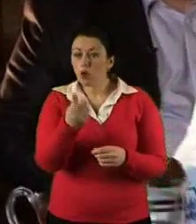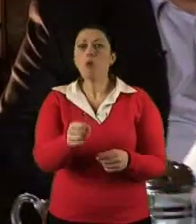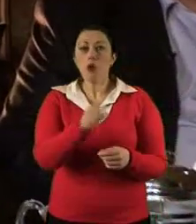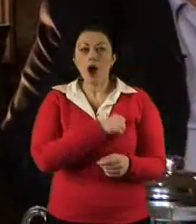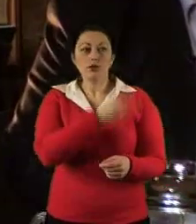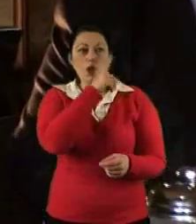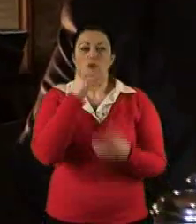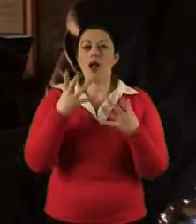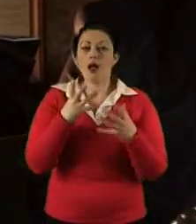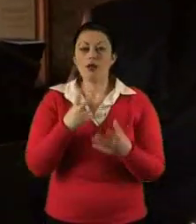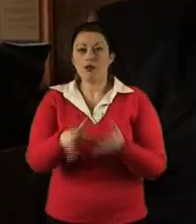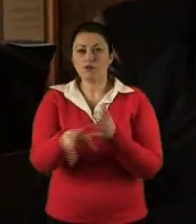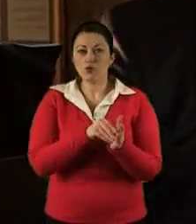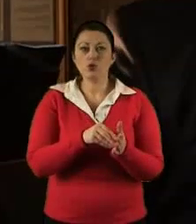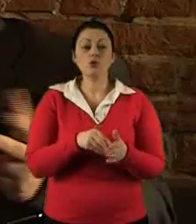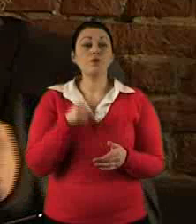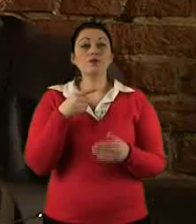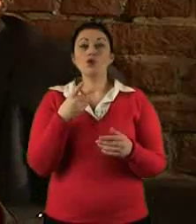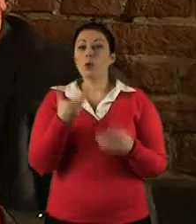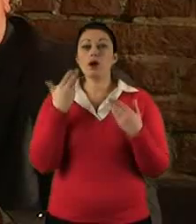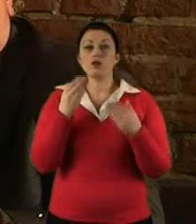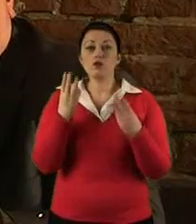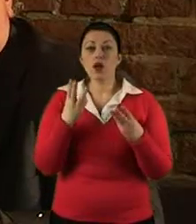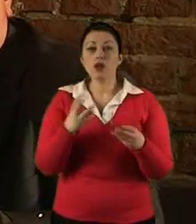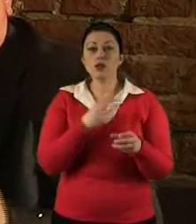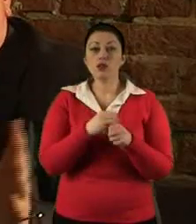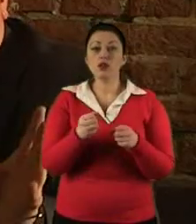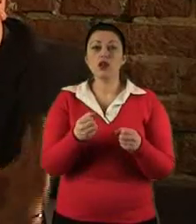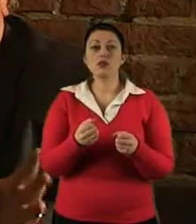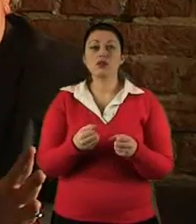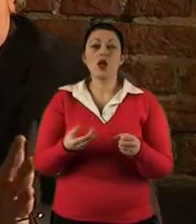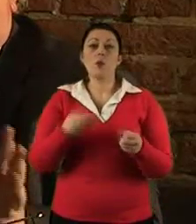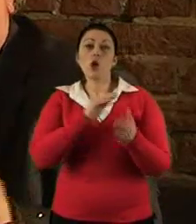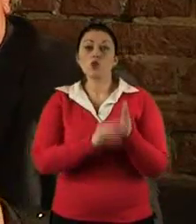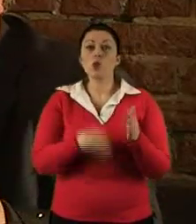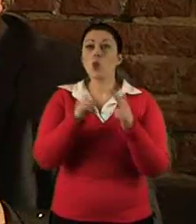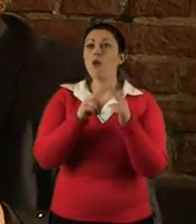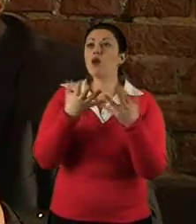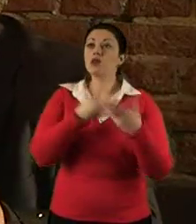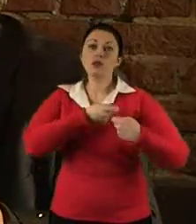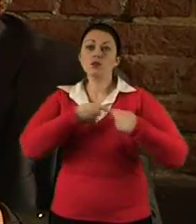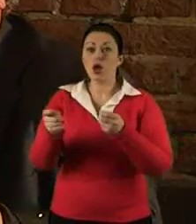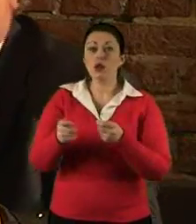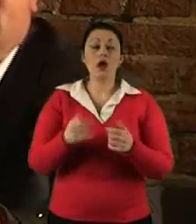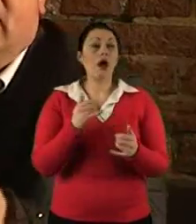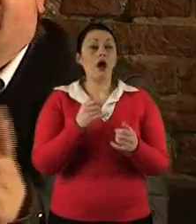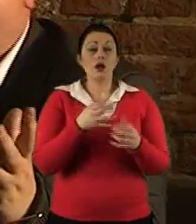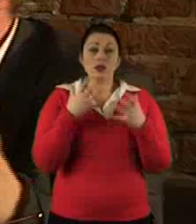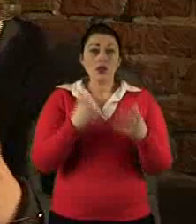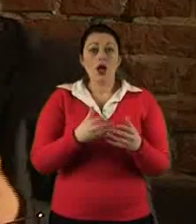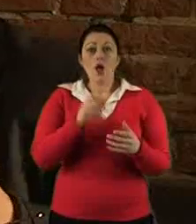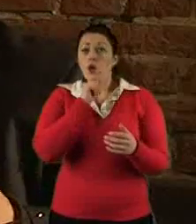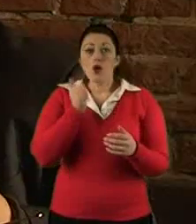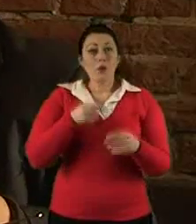powoduje to, że się bierze to, co się opłaca. No, oczywiście tu najważniejszy jest kontrakt. Miejmy nadzieję, że kryzys w Europie nie spowoduje, że